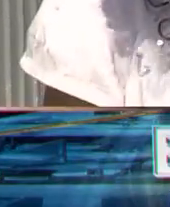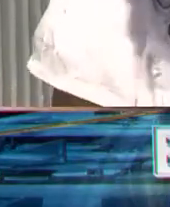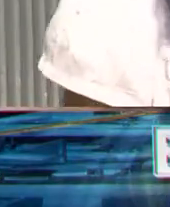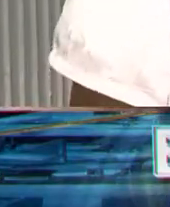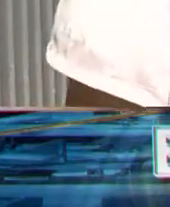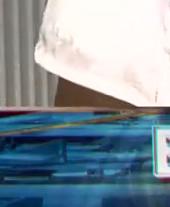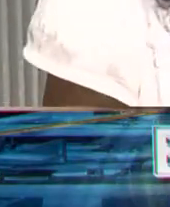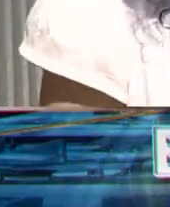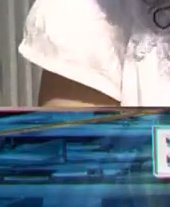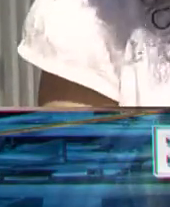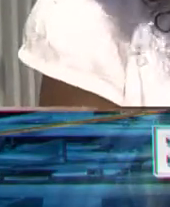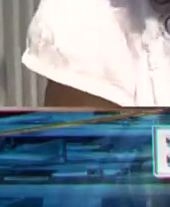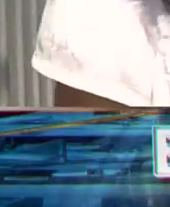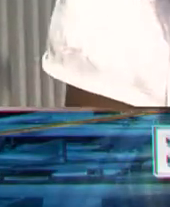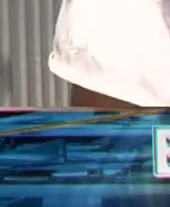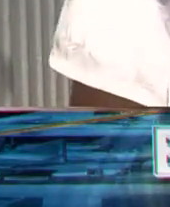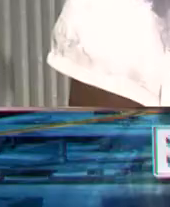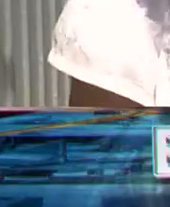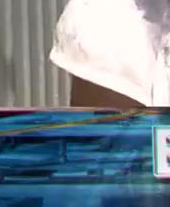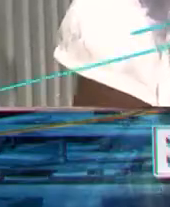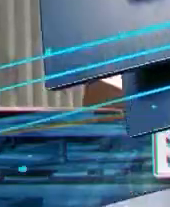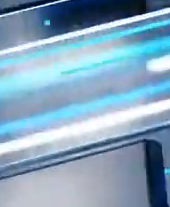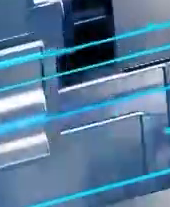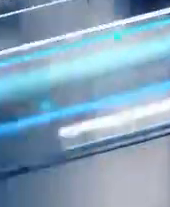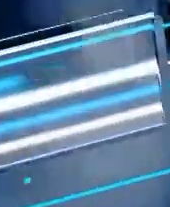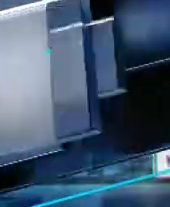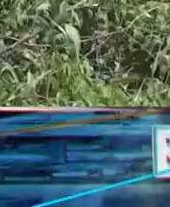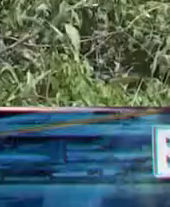Осылай мен сияқты көп балалы аналарға ұялып беріп атқанына.